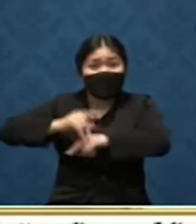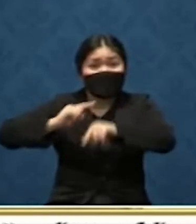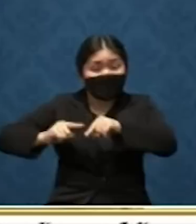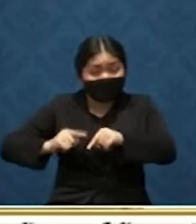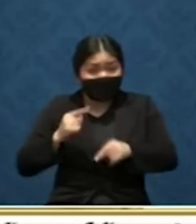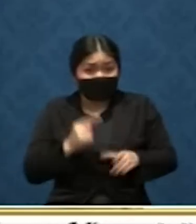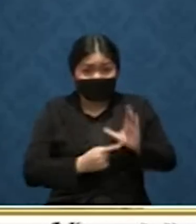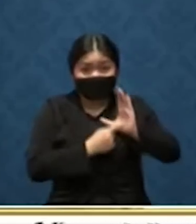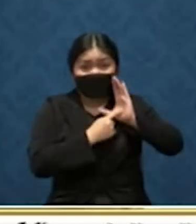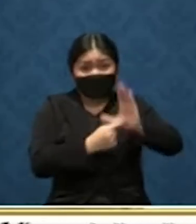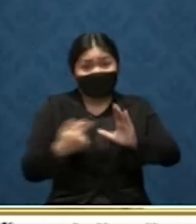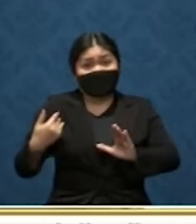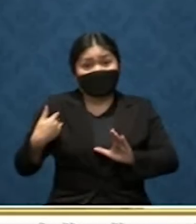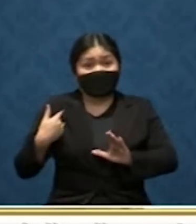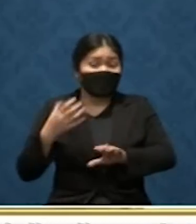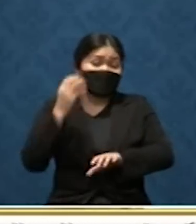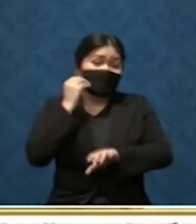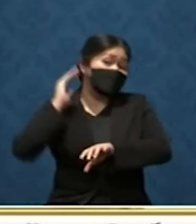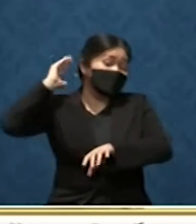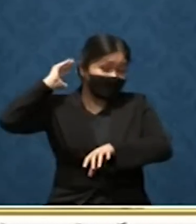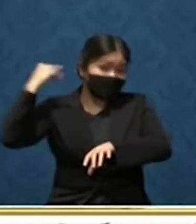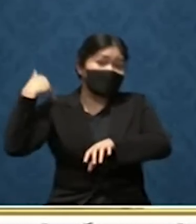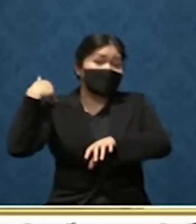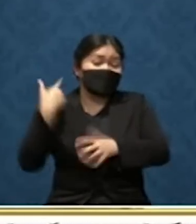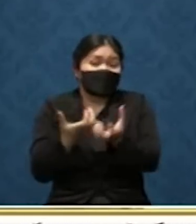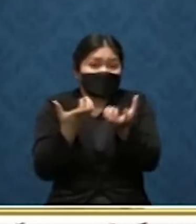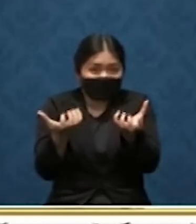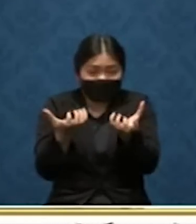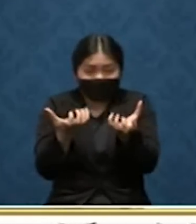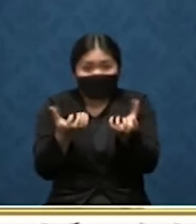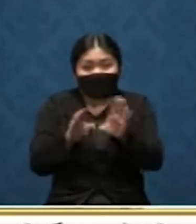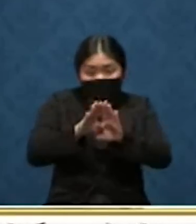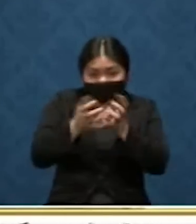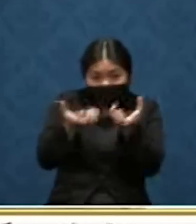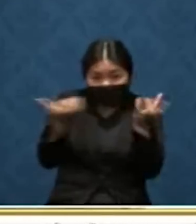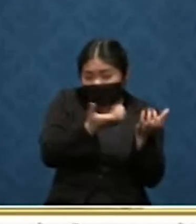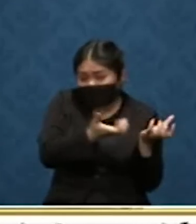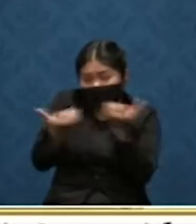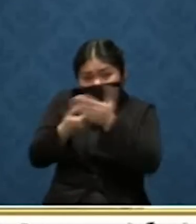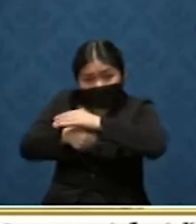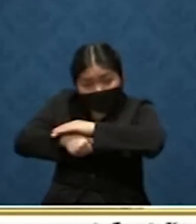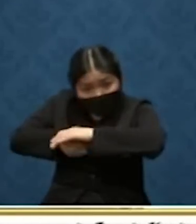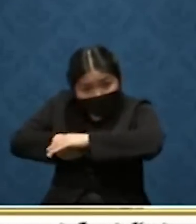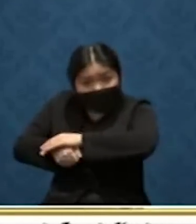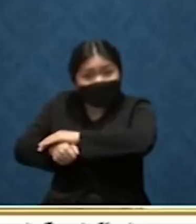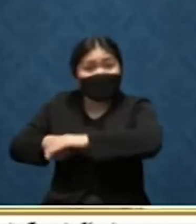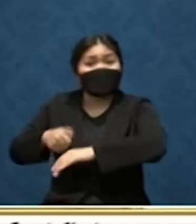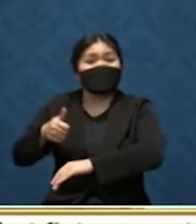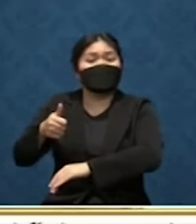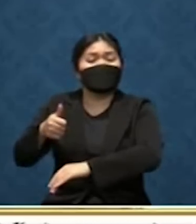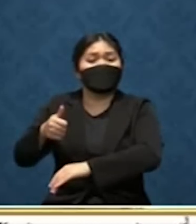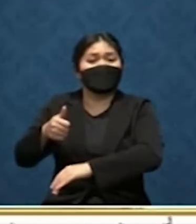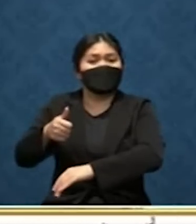ะหลังบ้านครับมีช่องรับไ้ให้ขนของหนีตระเตรยมทกอย่างมาเป็อย่างดีท่านประทานครั